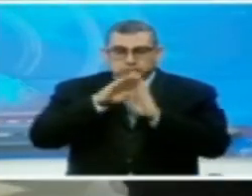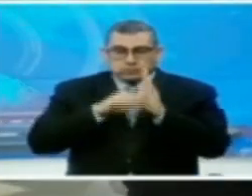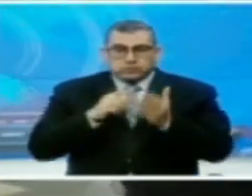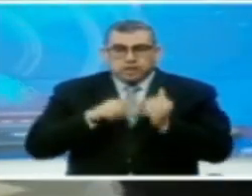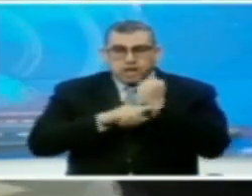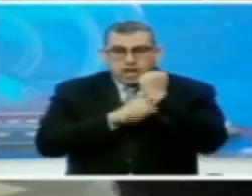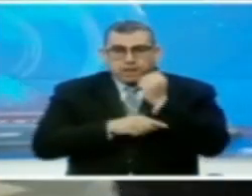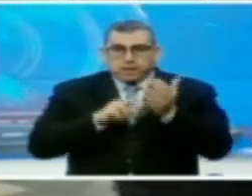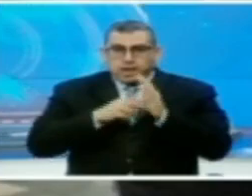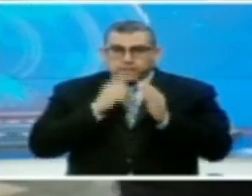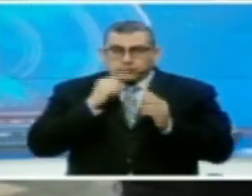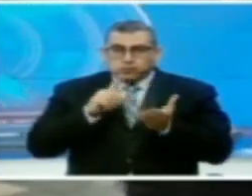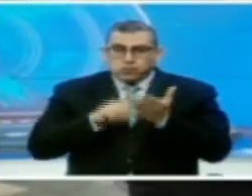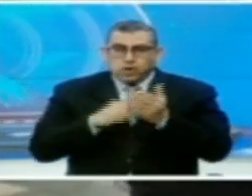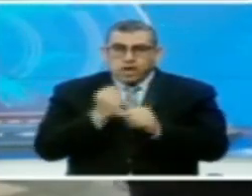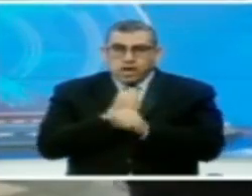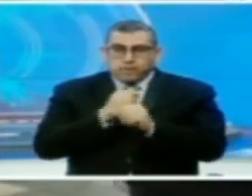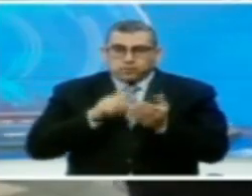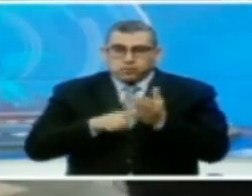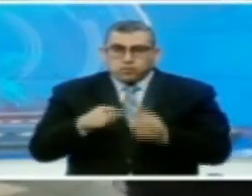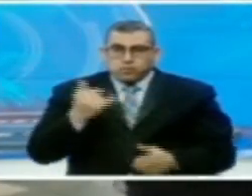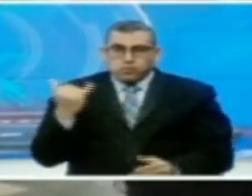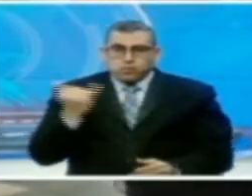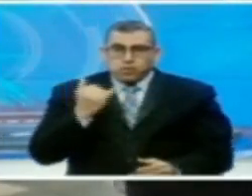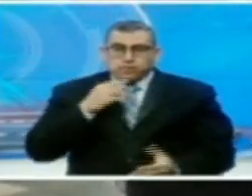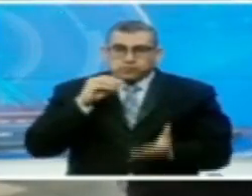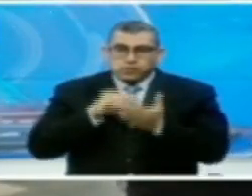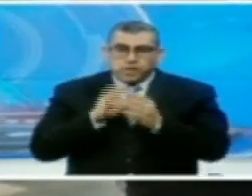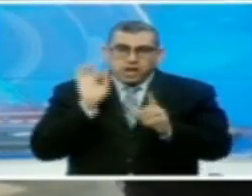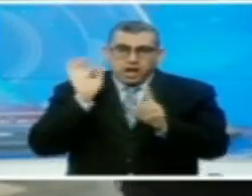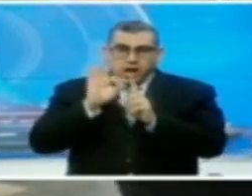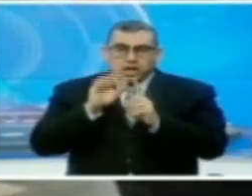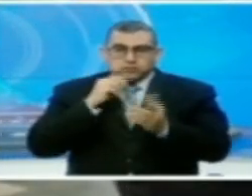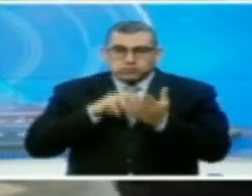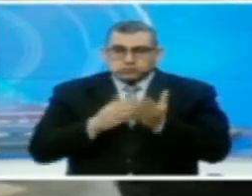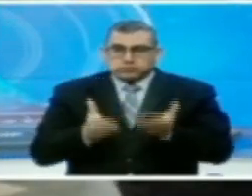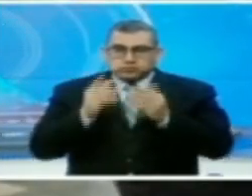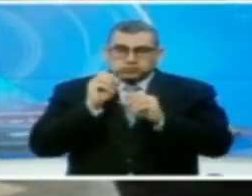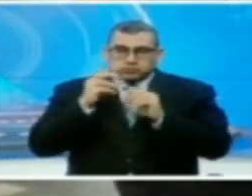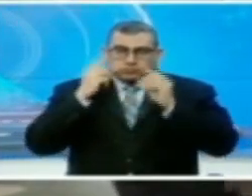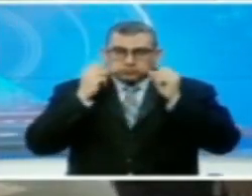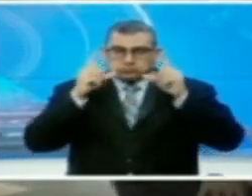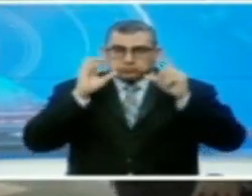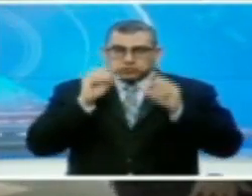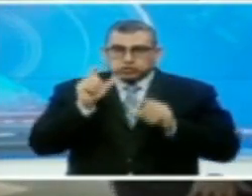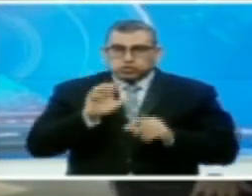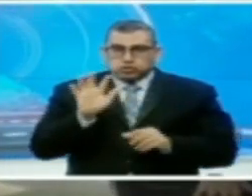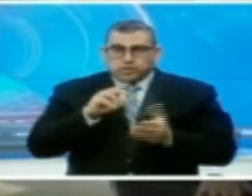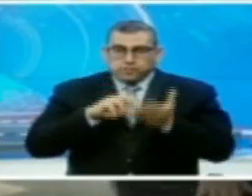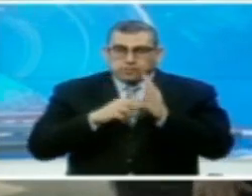المبادرات الرئاسية الفاعلة والمهمة التي تستهدف رفع الوعي لدى المواطن المصري في